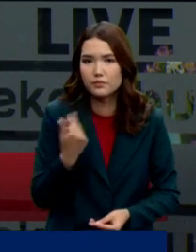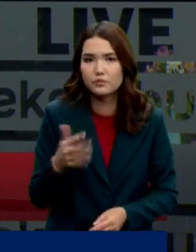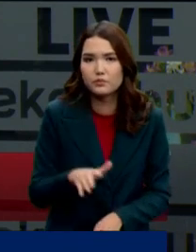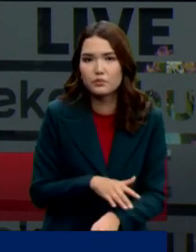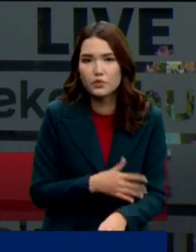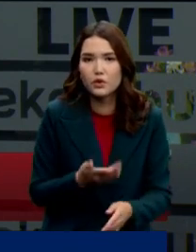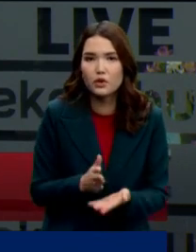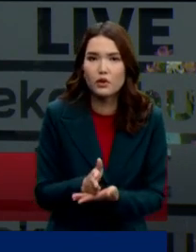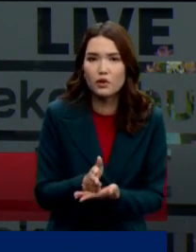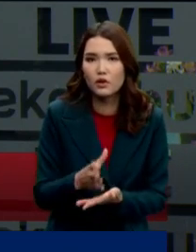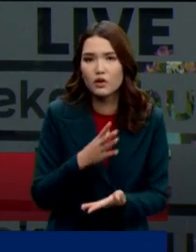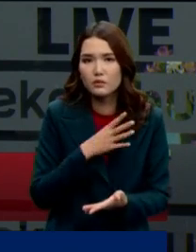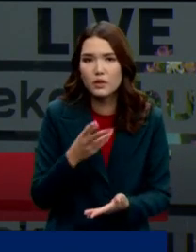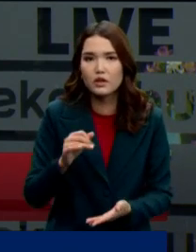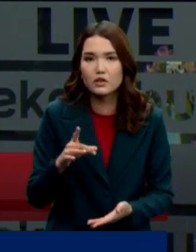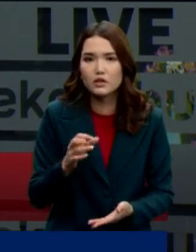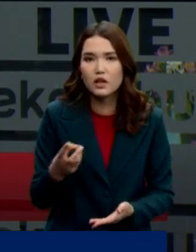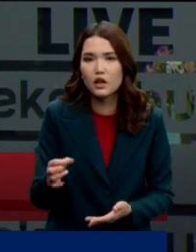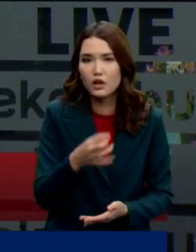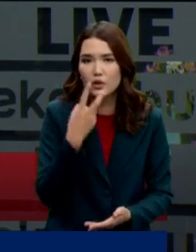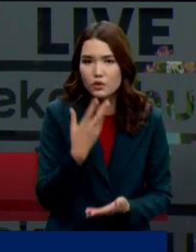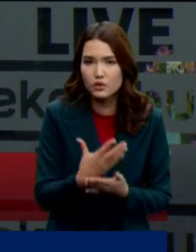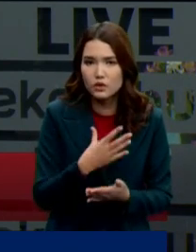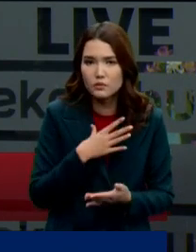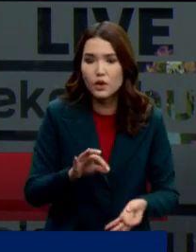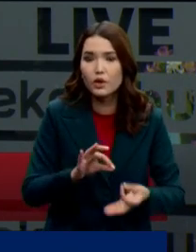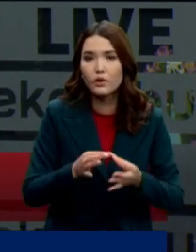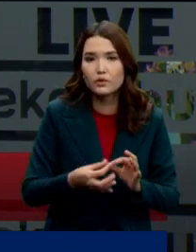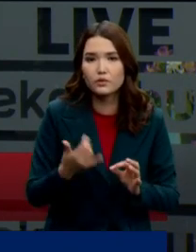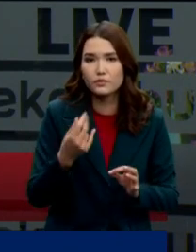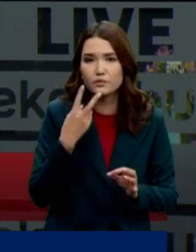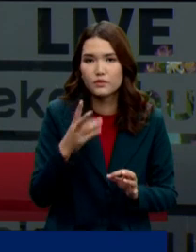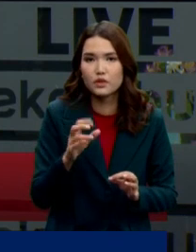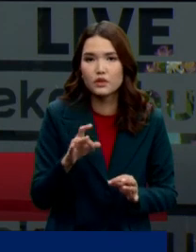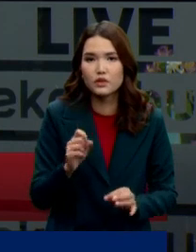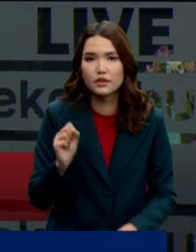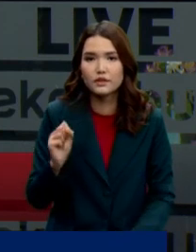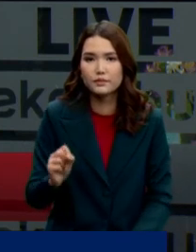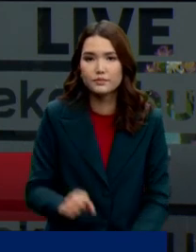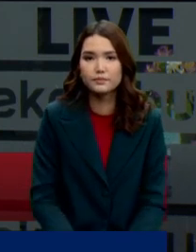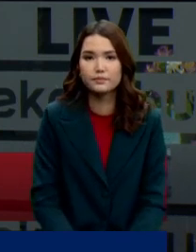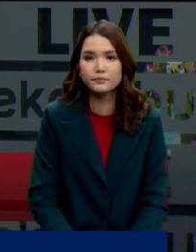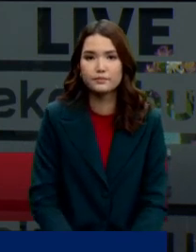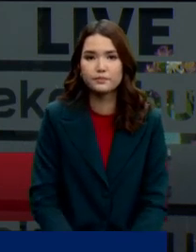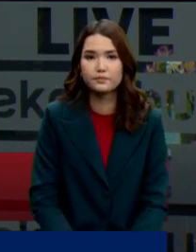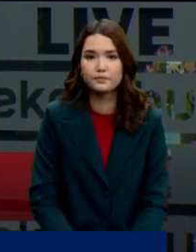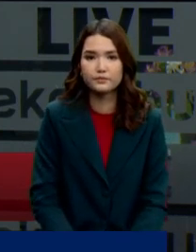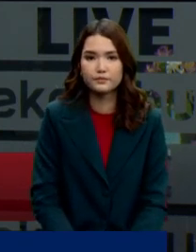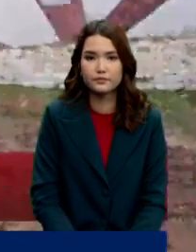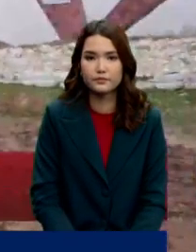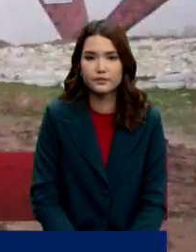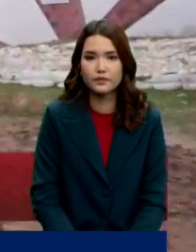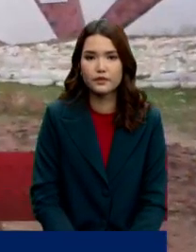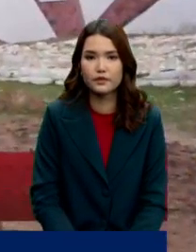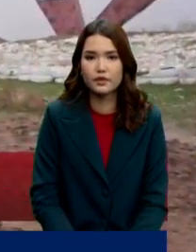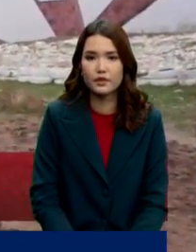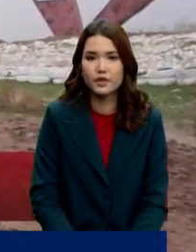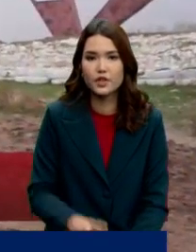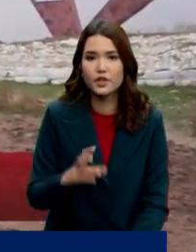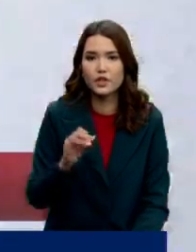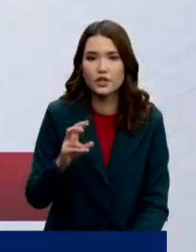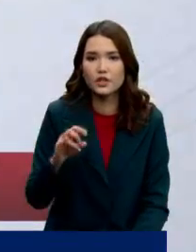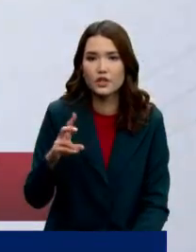Тараздағы мәселені арнамыздан көрсеткен едік. Толығырақ аймақтағы әріптесім Нұрлан Асқар жалғастырады. Қызыл